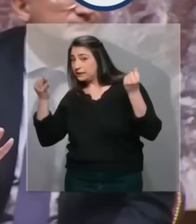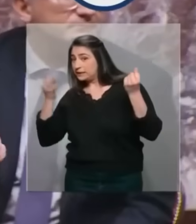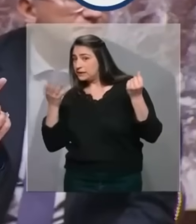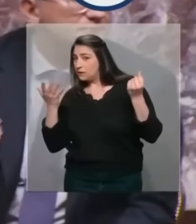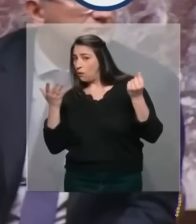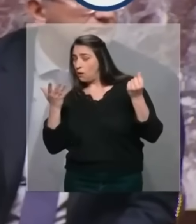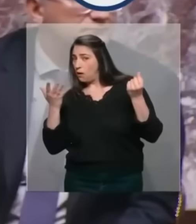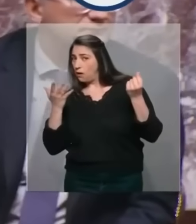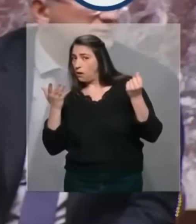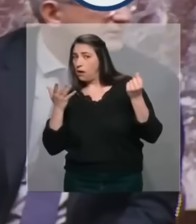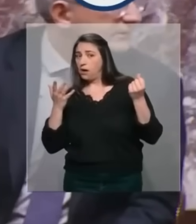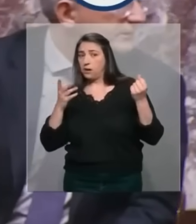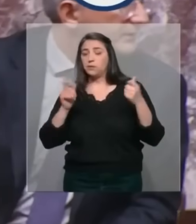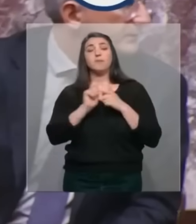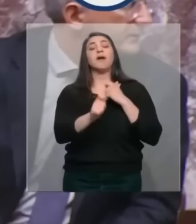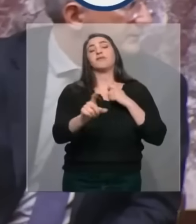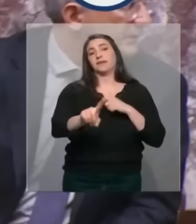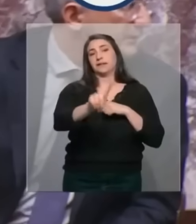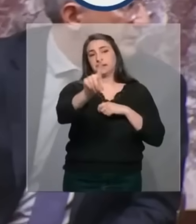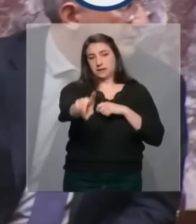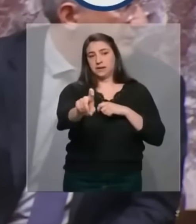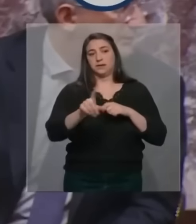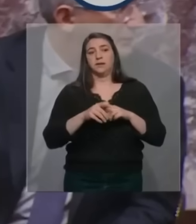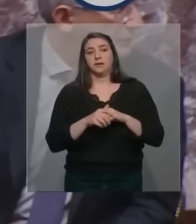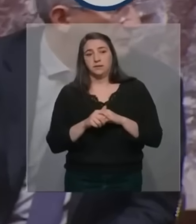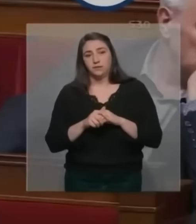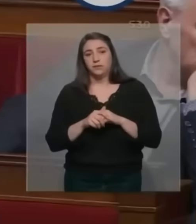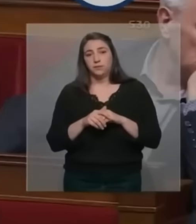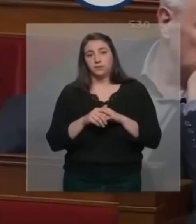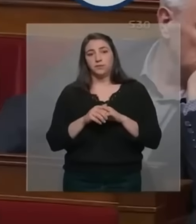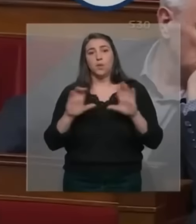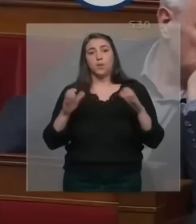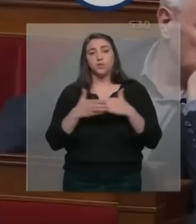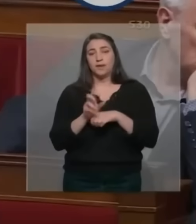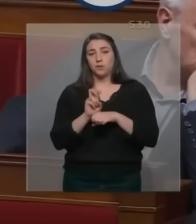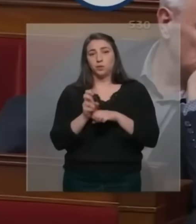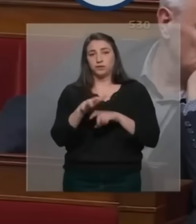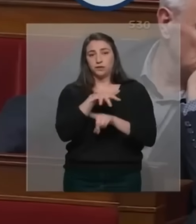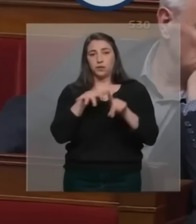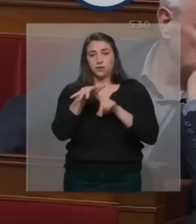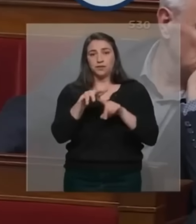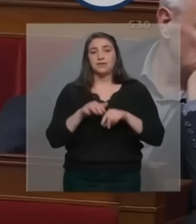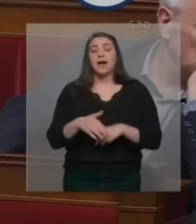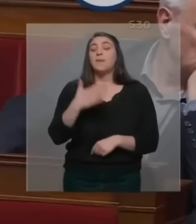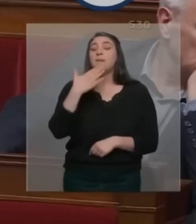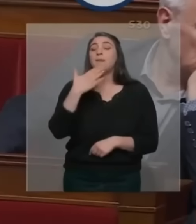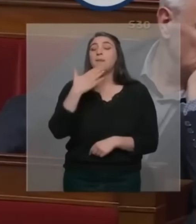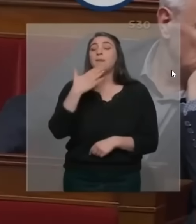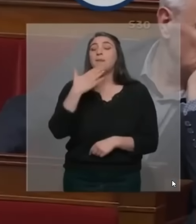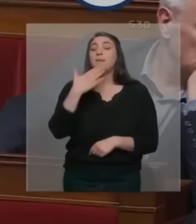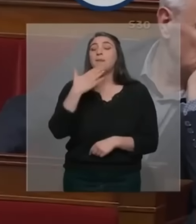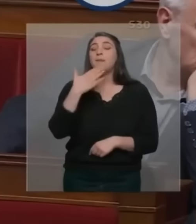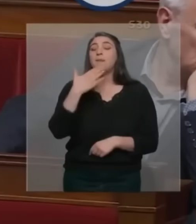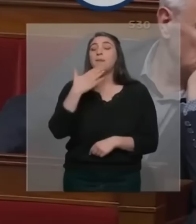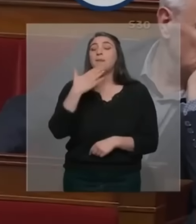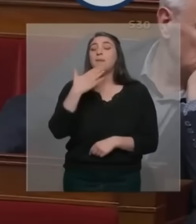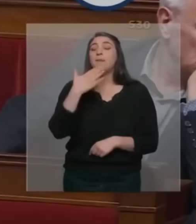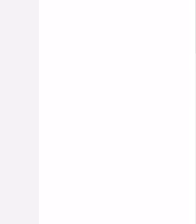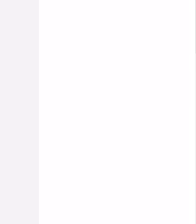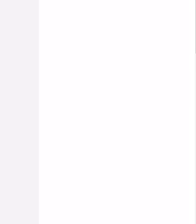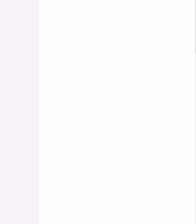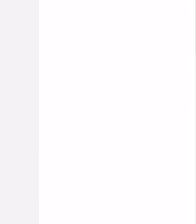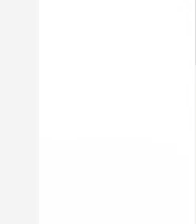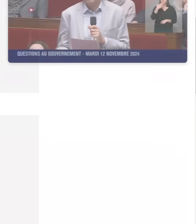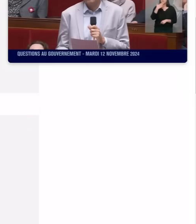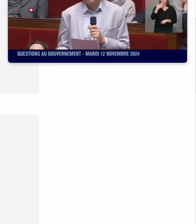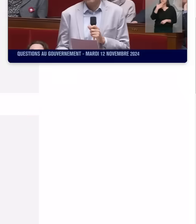attendant s'il vous plaît je donne la parole à Monsieur Hendri Davi pour le groupe écologiste et social merci madame la Présidente alors effectivement